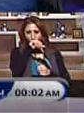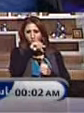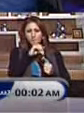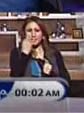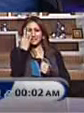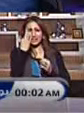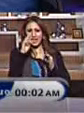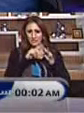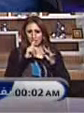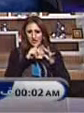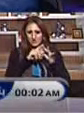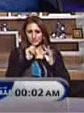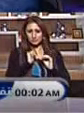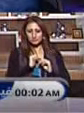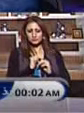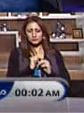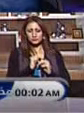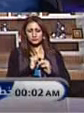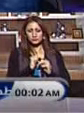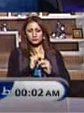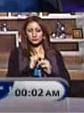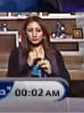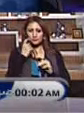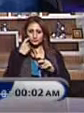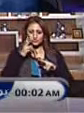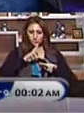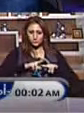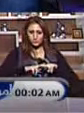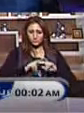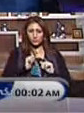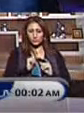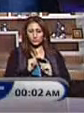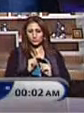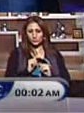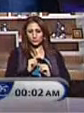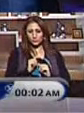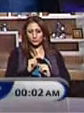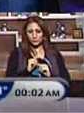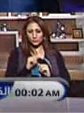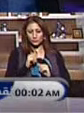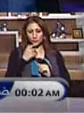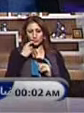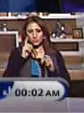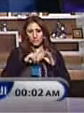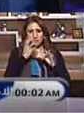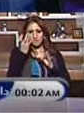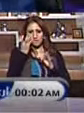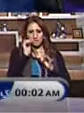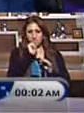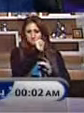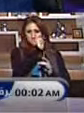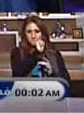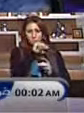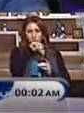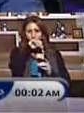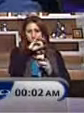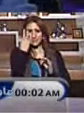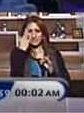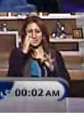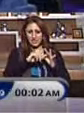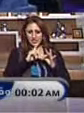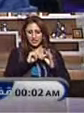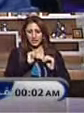عليك يا محمد الموت عليك يقولوا عليكم فلما انتبهت ام المؤمنين عائشه ابت ودي بنت